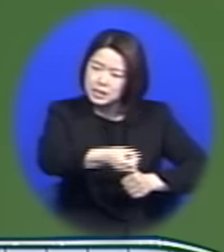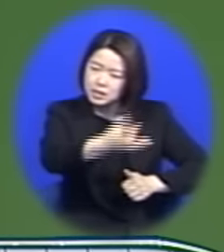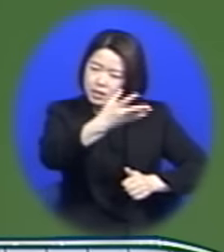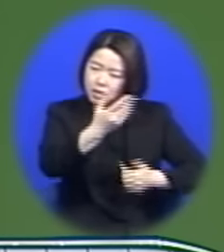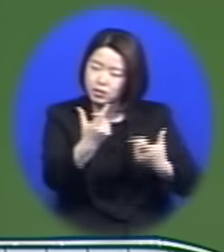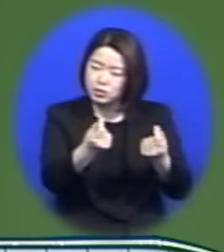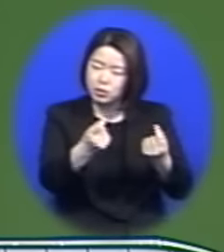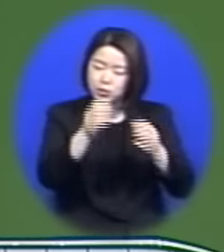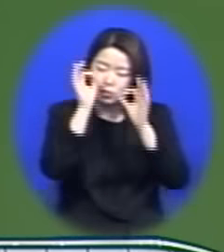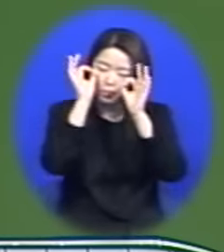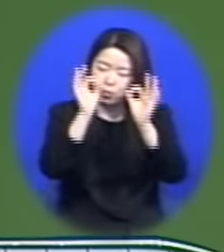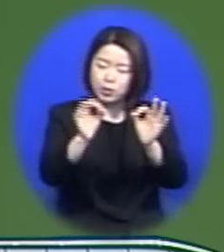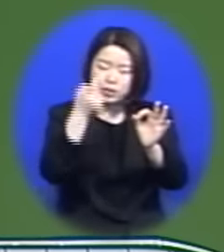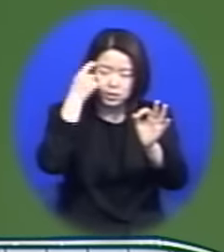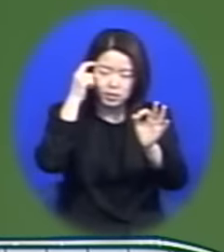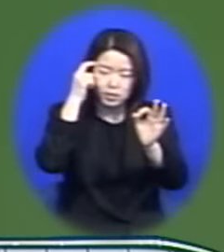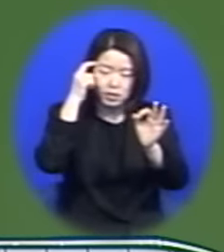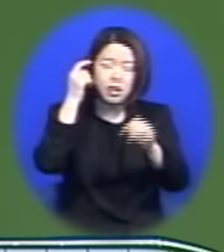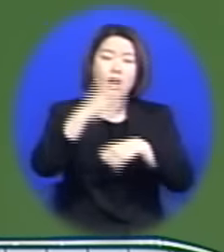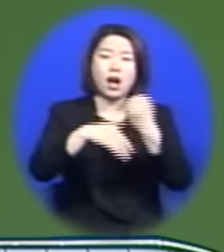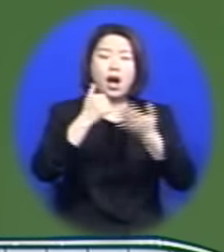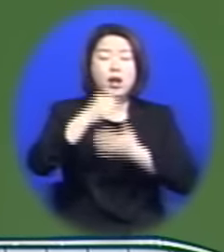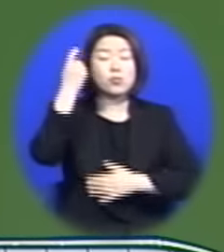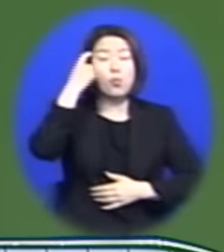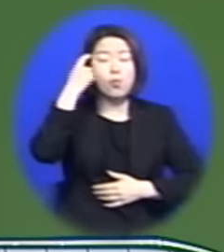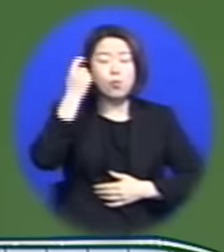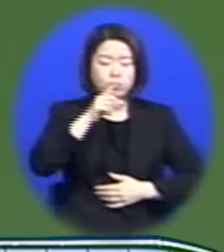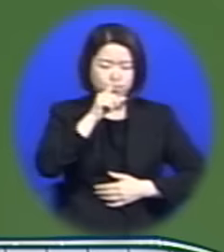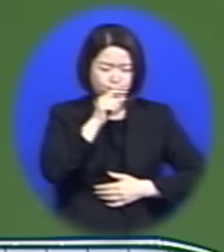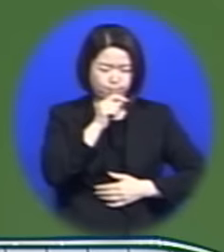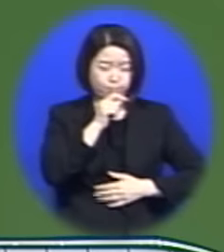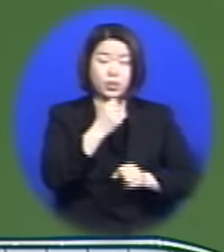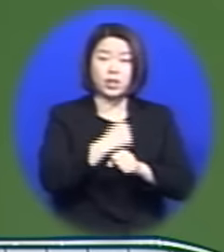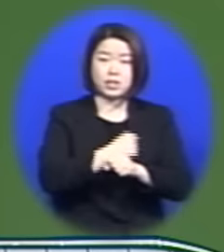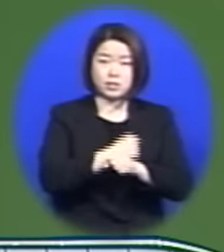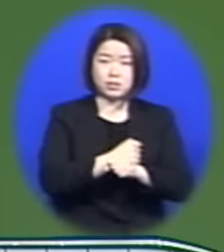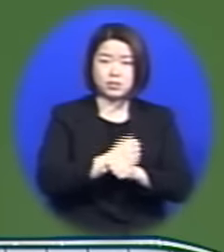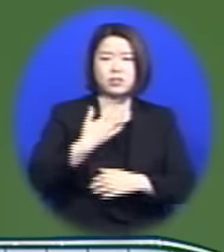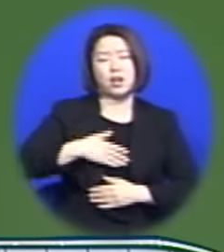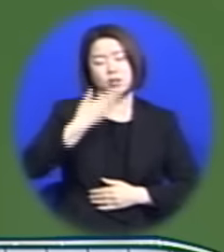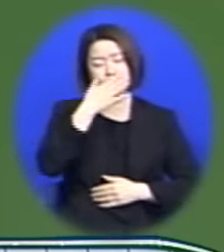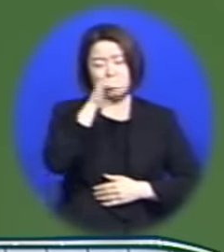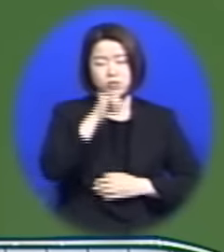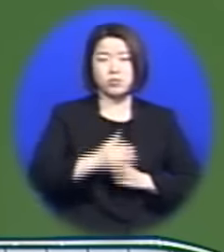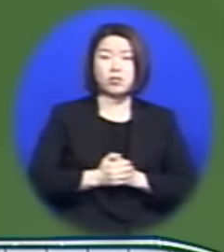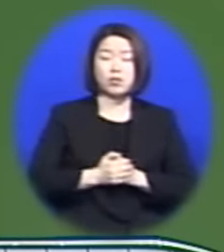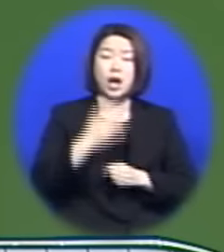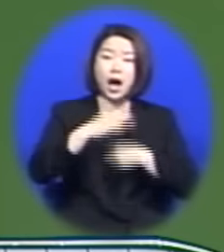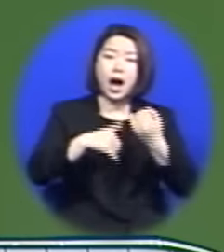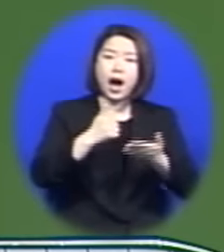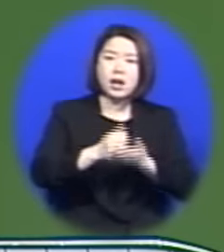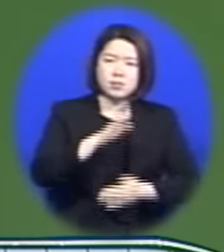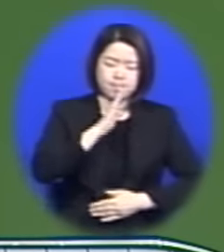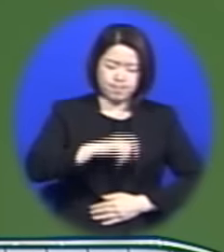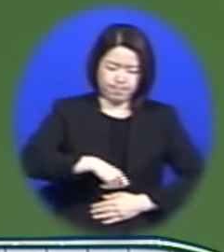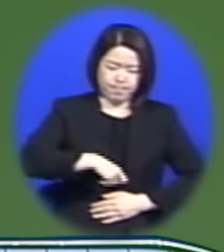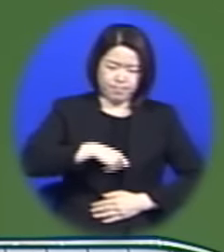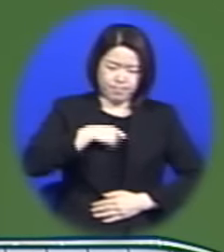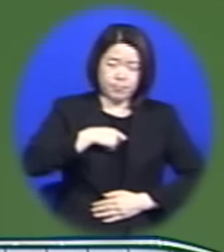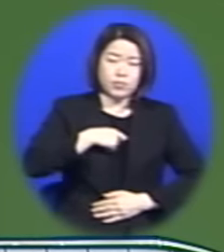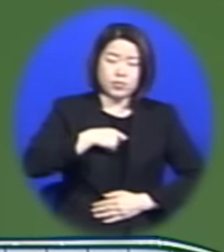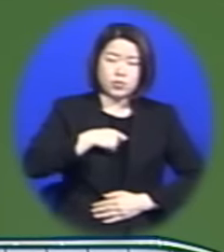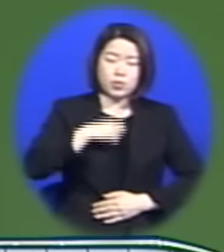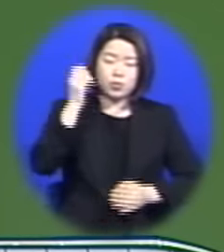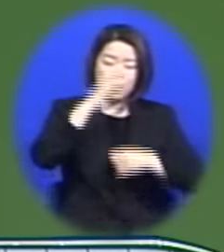보이는지 하나님은 왜 침묵하시는 하나님은 진정으로 하나님을 찾는 자에게